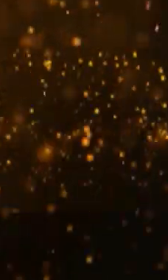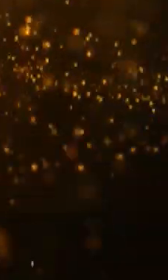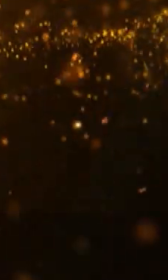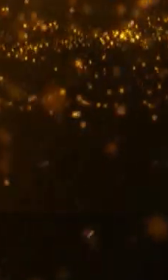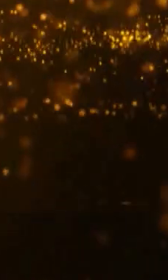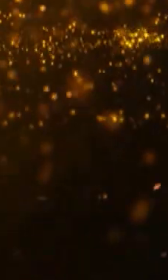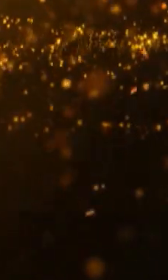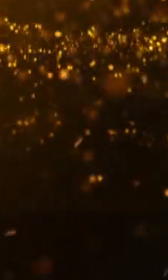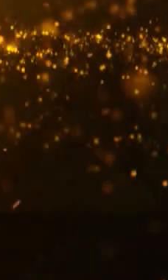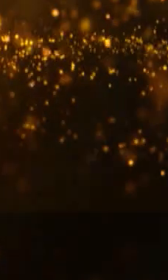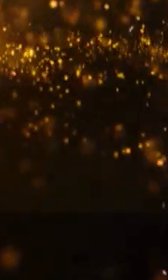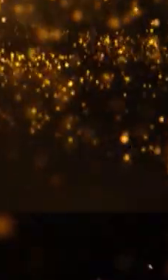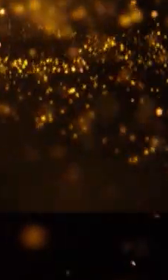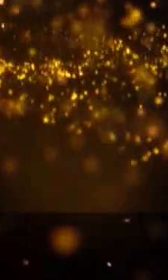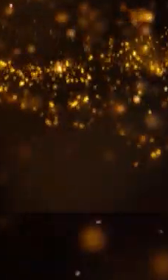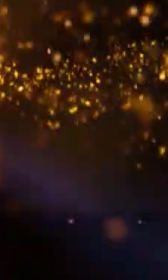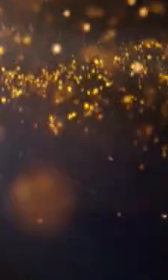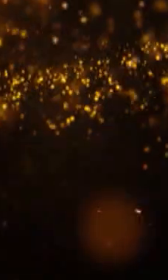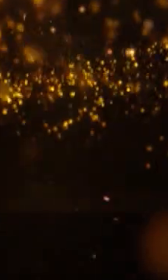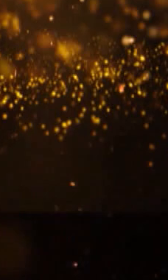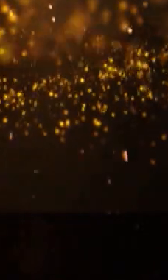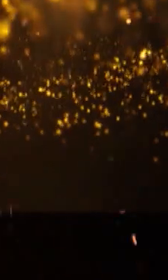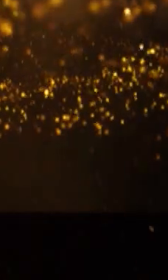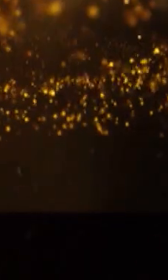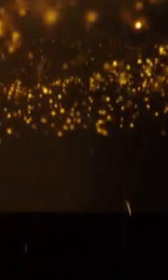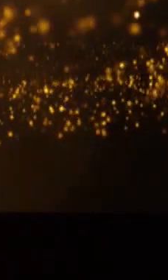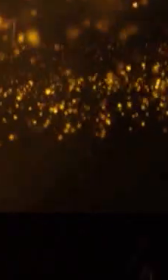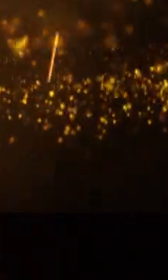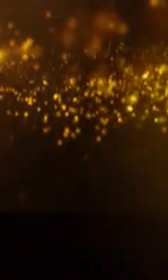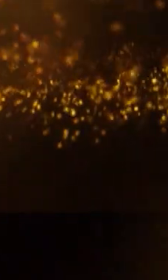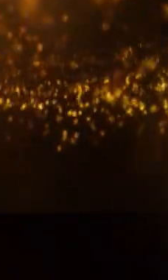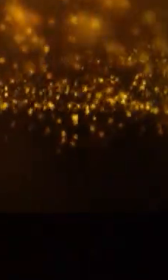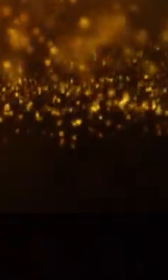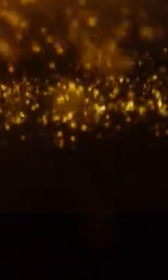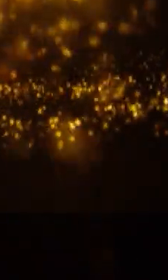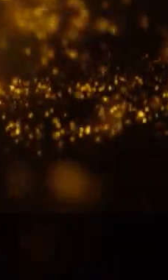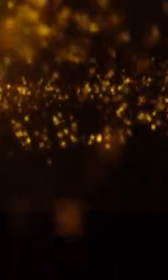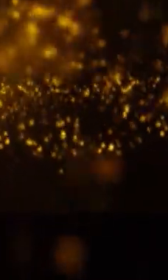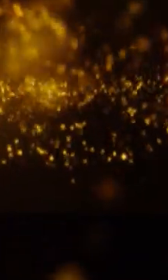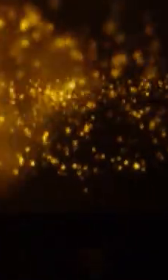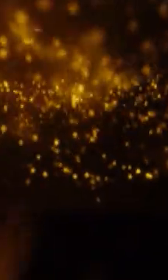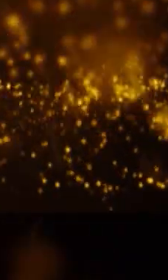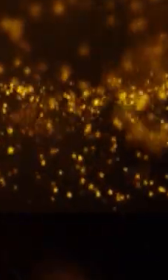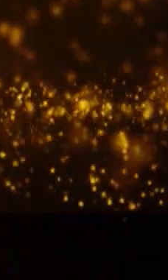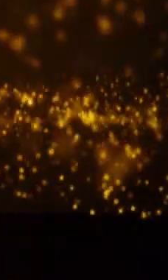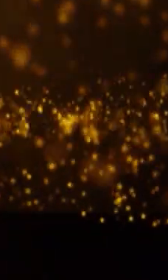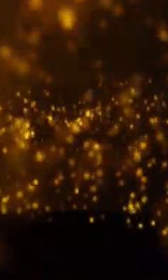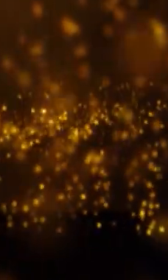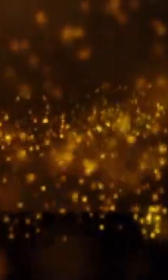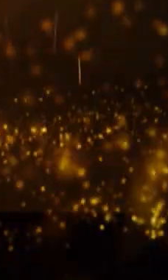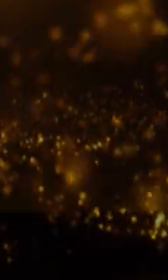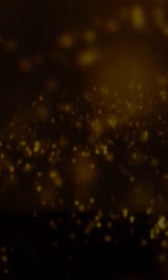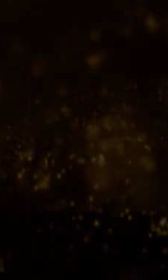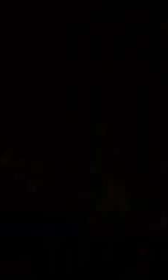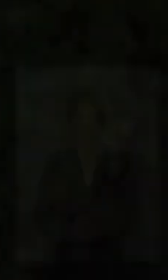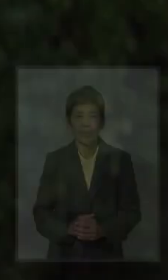องเชิดชูเกียรติสนับสนุนการทำความดีโดยกองทุนส่งเสริมและพัฒนาคุณภาพชีวิตคนพิการกระทรวงการพัฒนาสังคมและความมั่นคงของมนุ